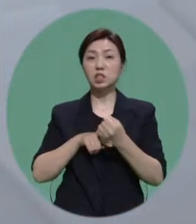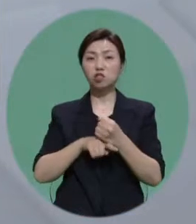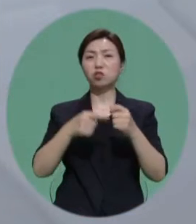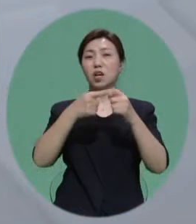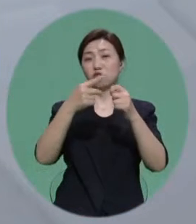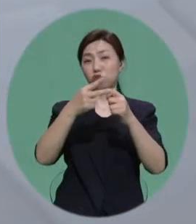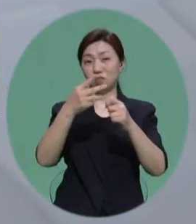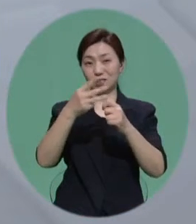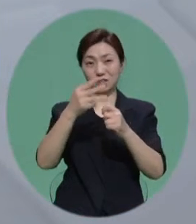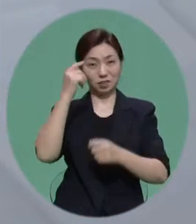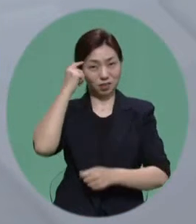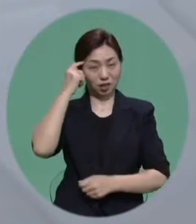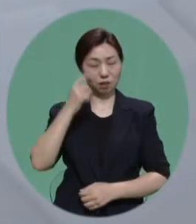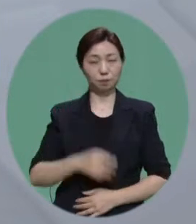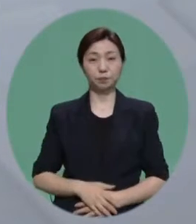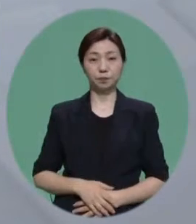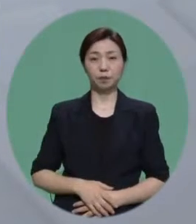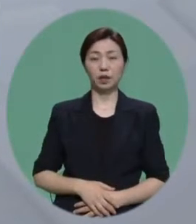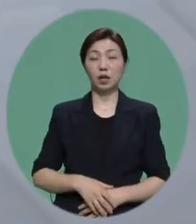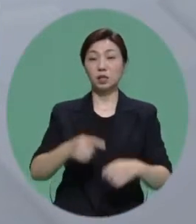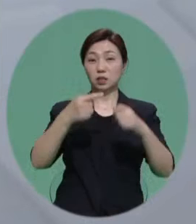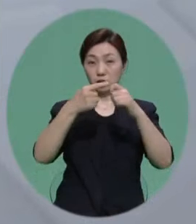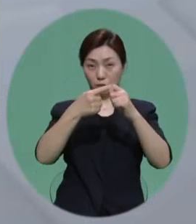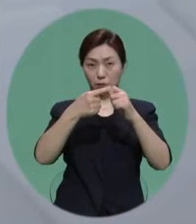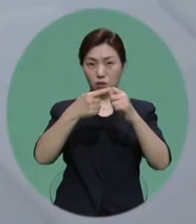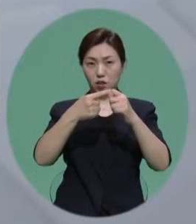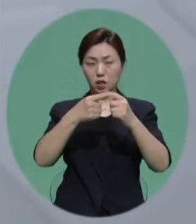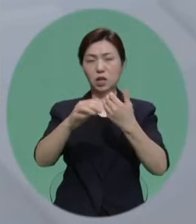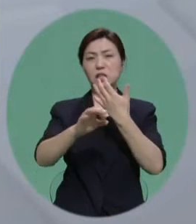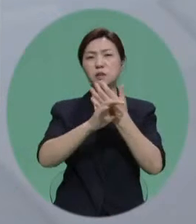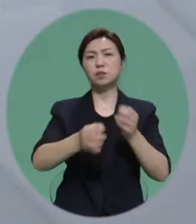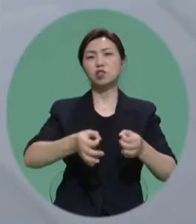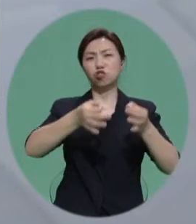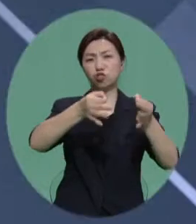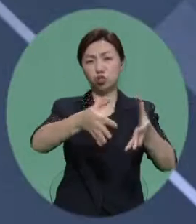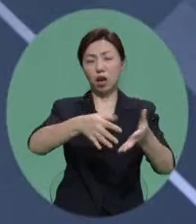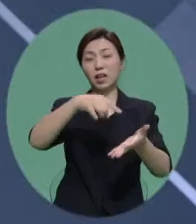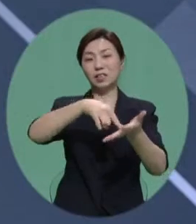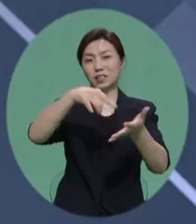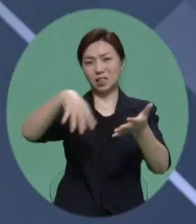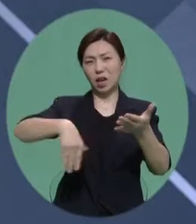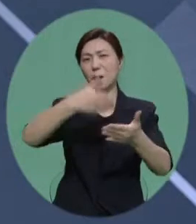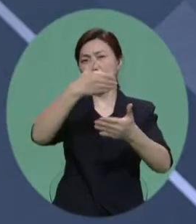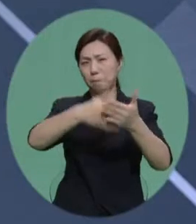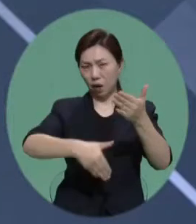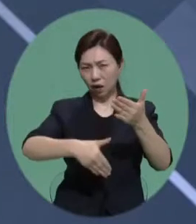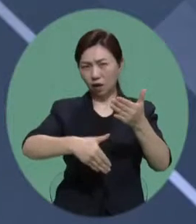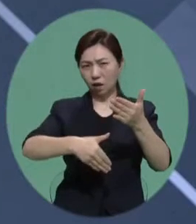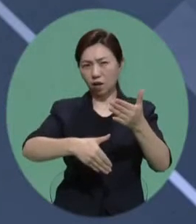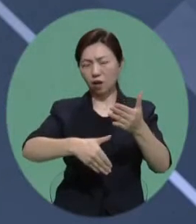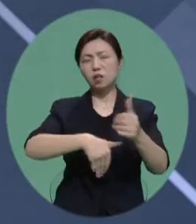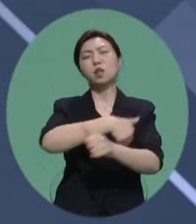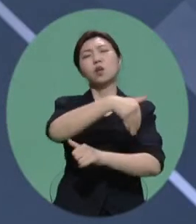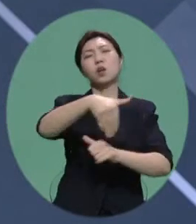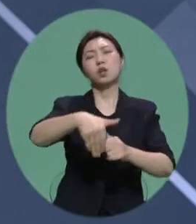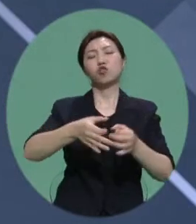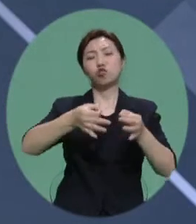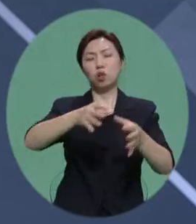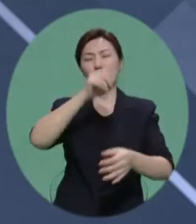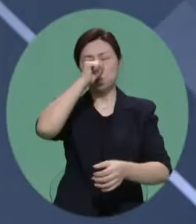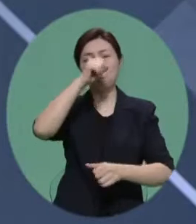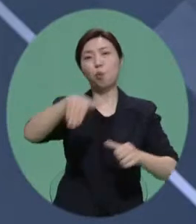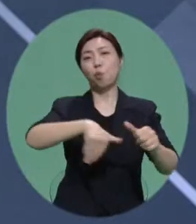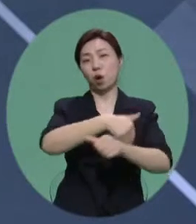우선은 사실은 임시 투자 색 공제 같은 그런 투자하기 좋은 환경을 만들어야 되지 않습니까